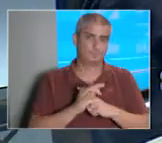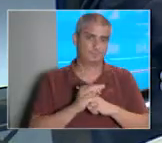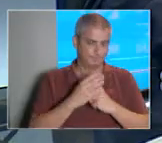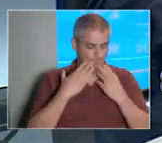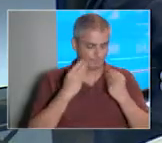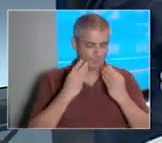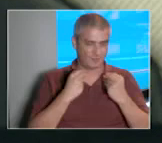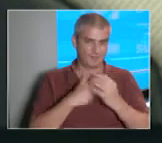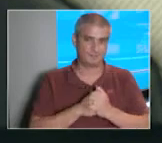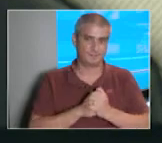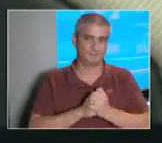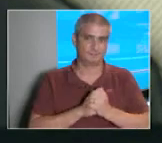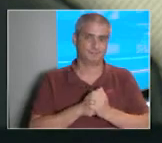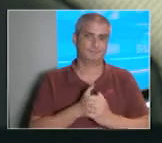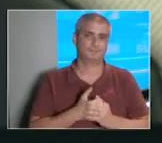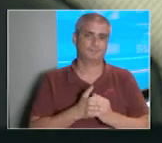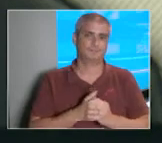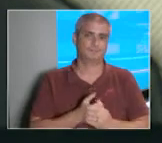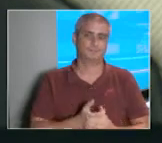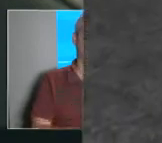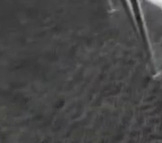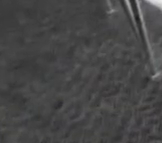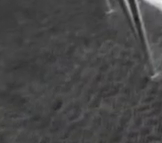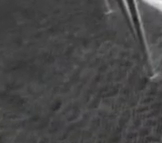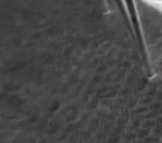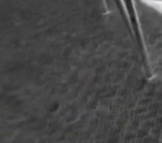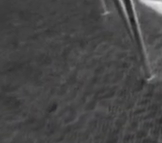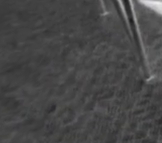תודה. תודה רבה לך, ערב טוב. אפשר לחזור למסכה עכשיו,